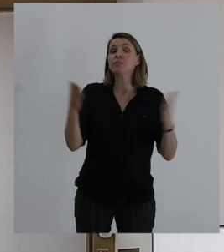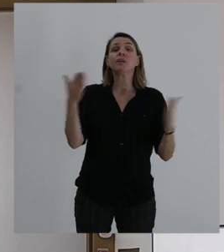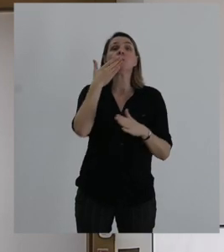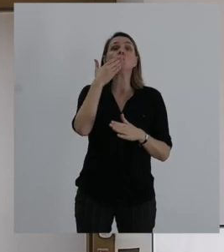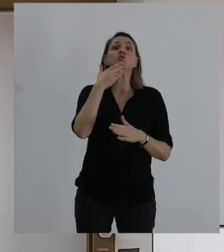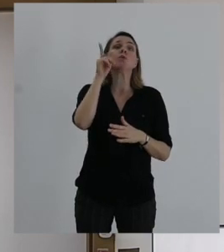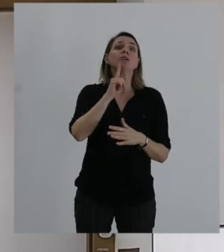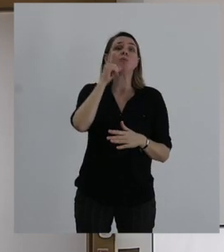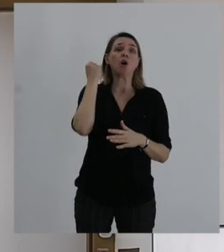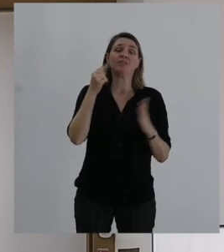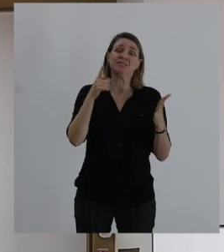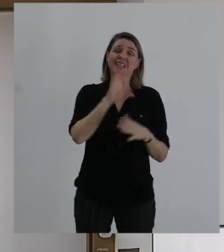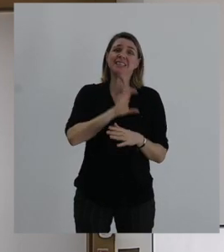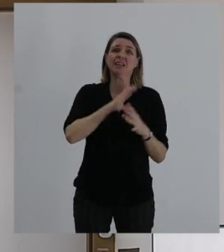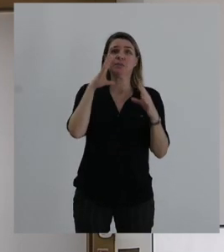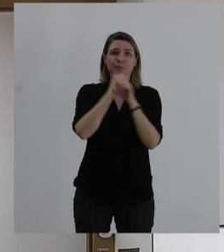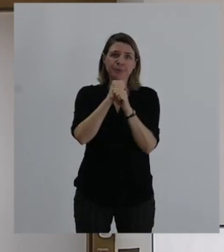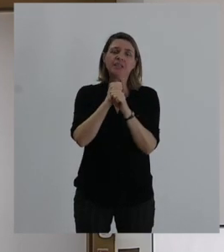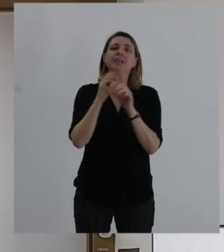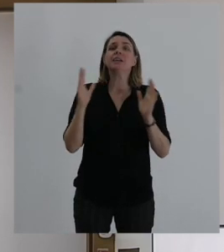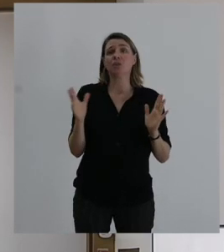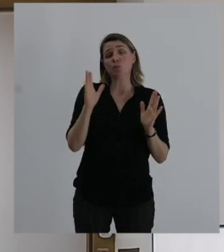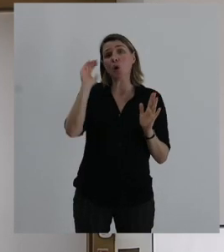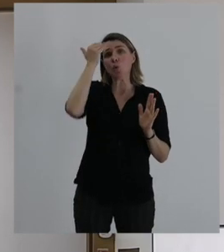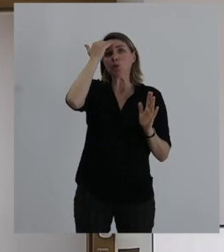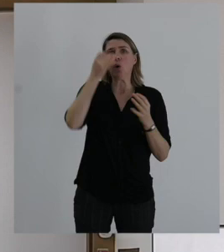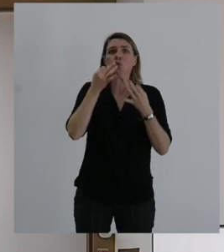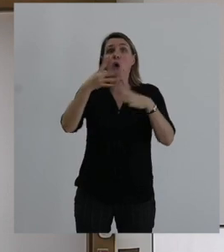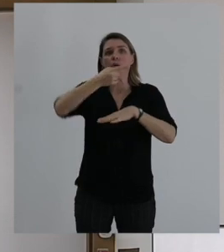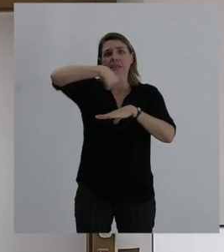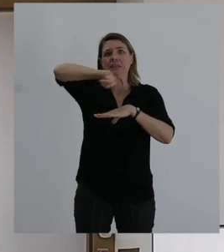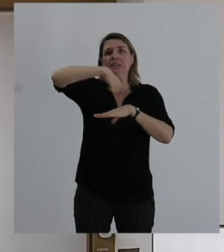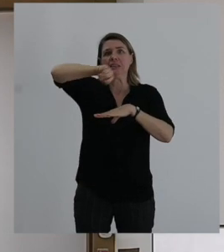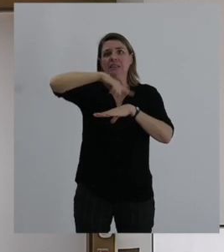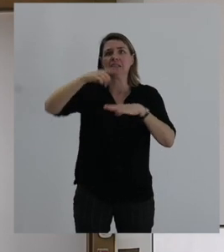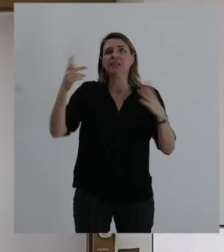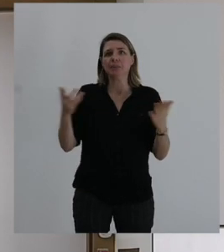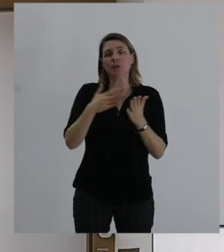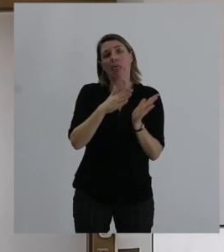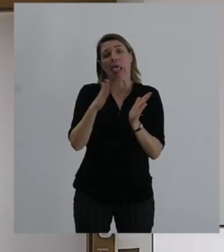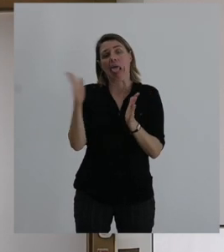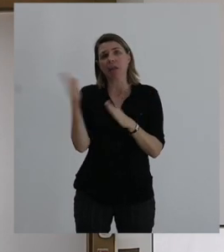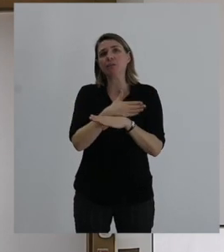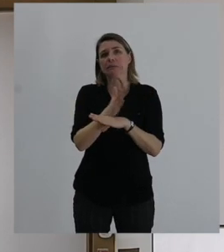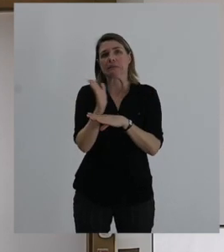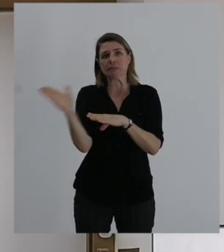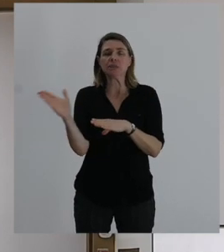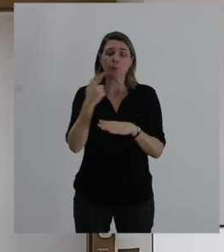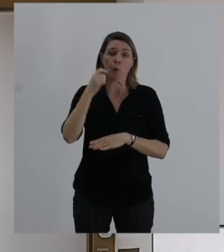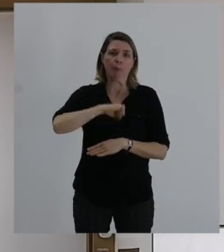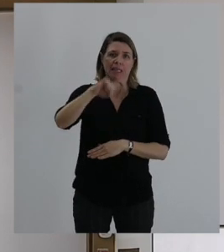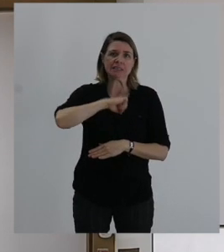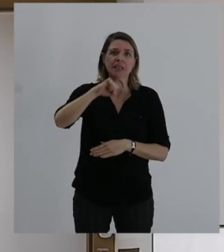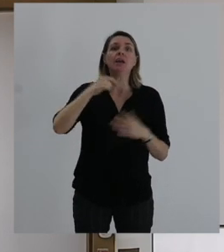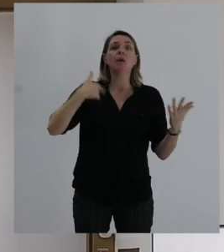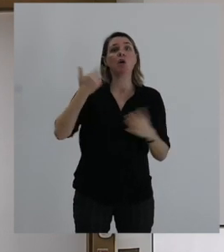Bonjour à toutes et tous. Je vais essayer d'être bref. Hein. Je suis conscient du temps et du fait qu'on est un petit peu pressé. Je pose ma question en